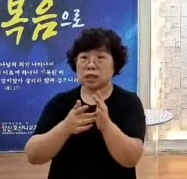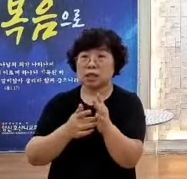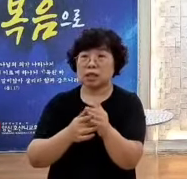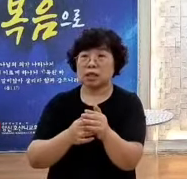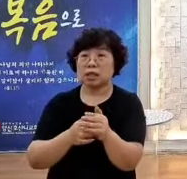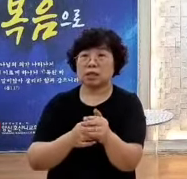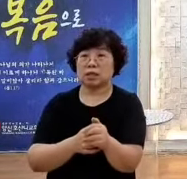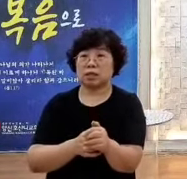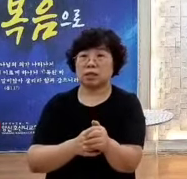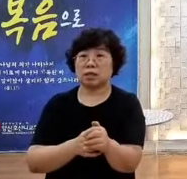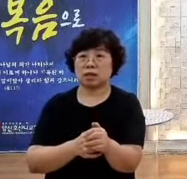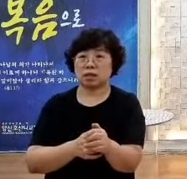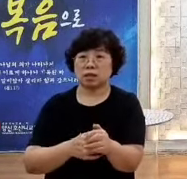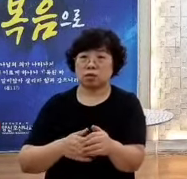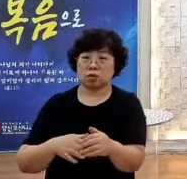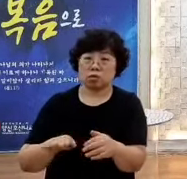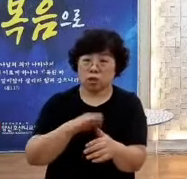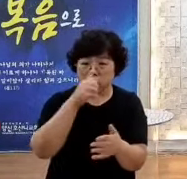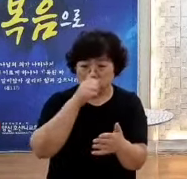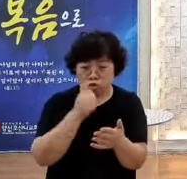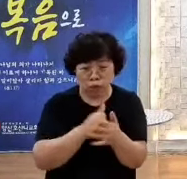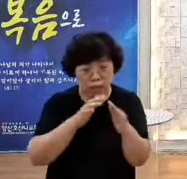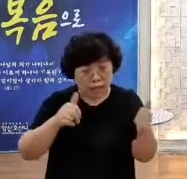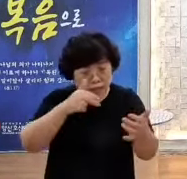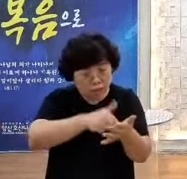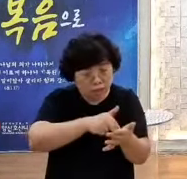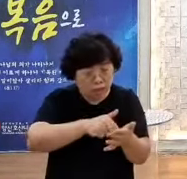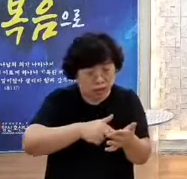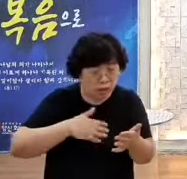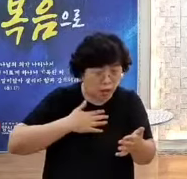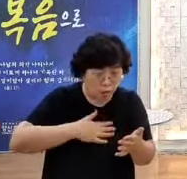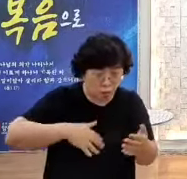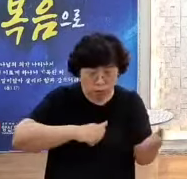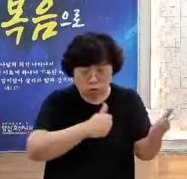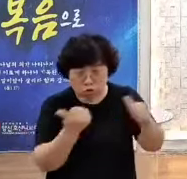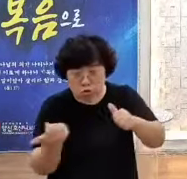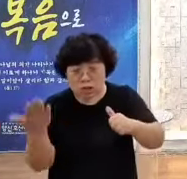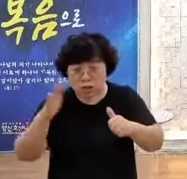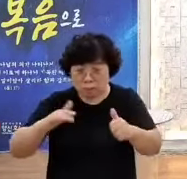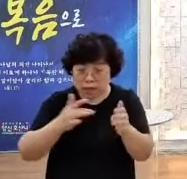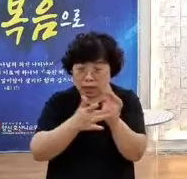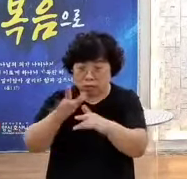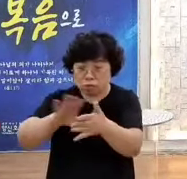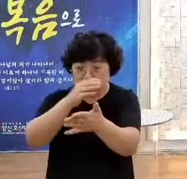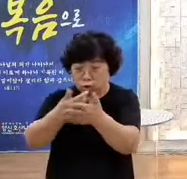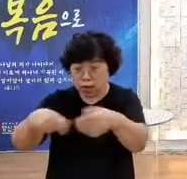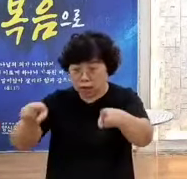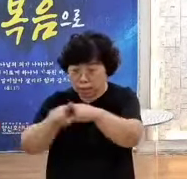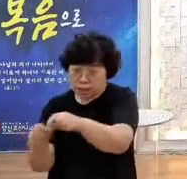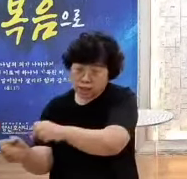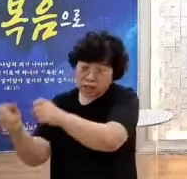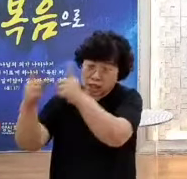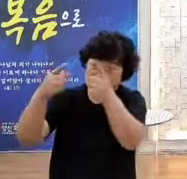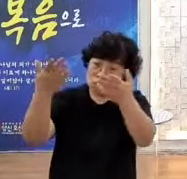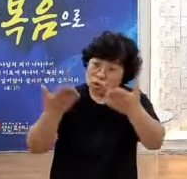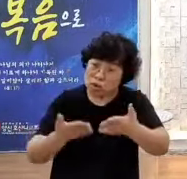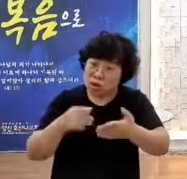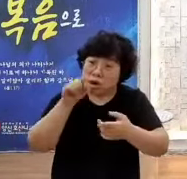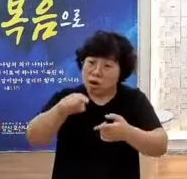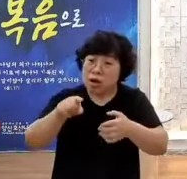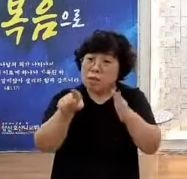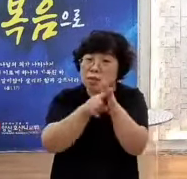여러분, 하나님께서 우리의 모든, 여기 보세요. 우리의 모든 죄를